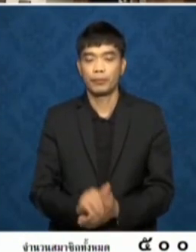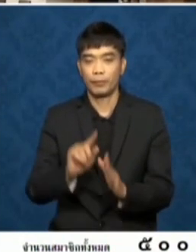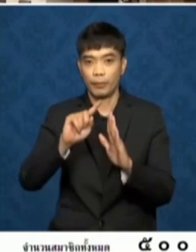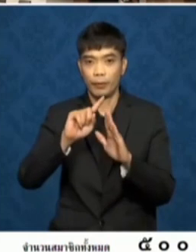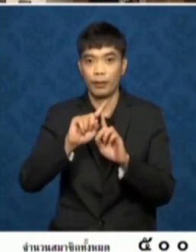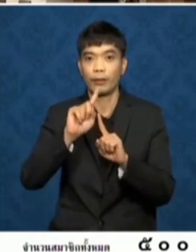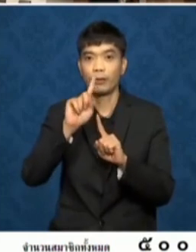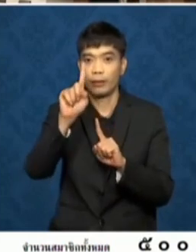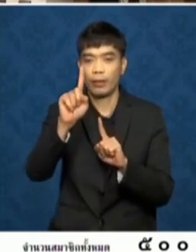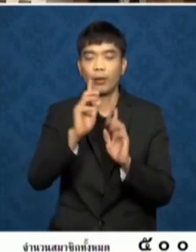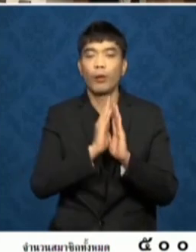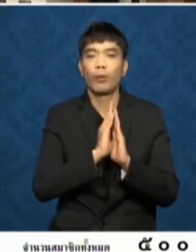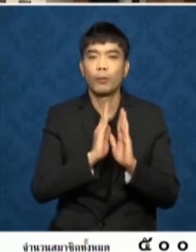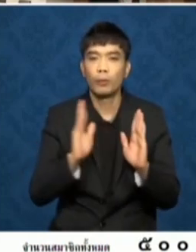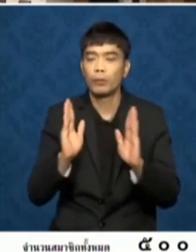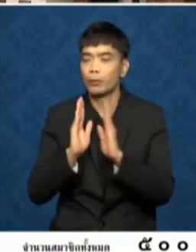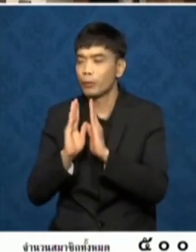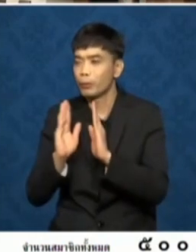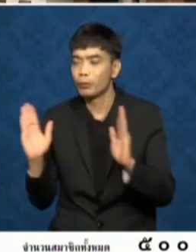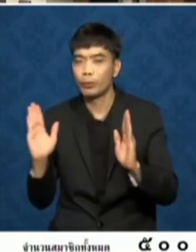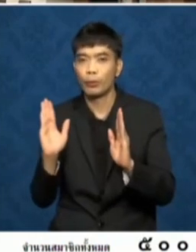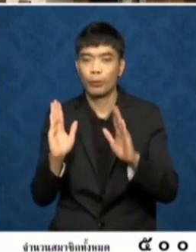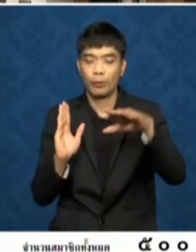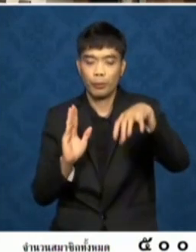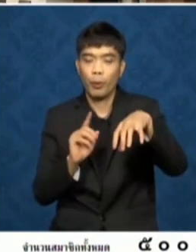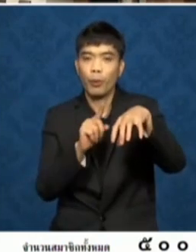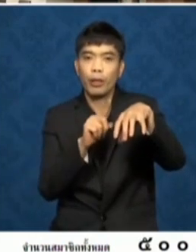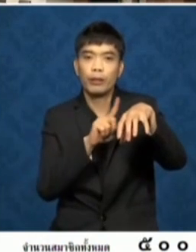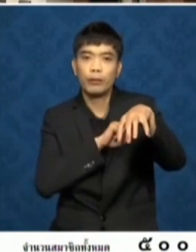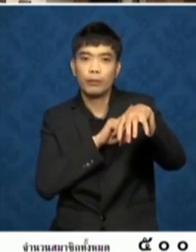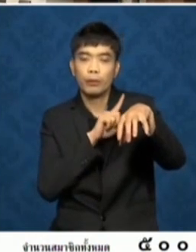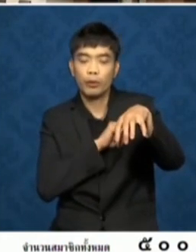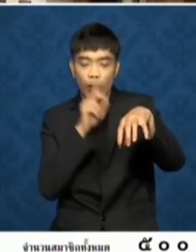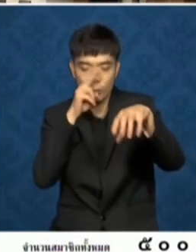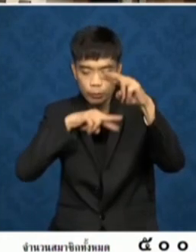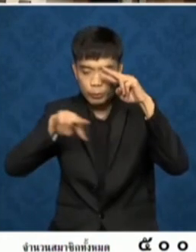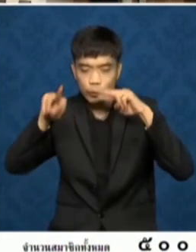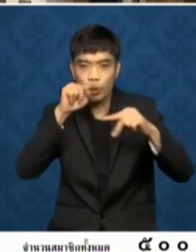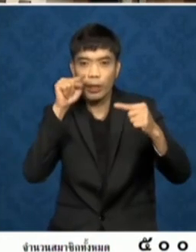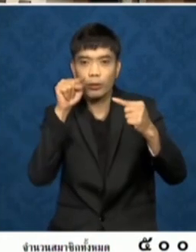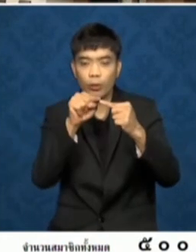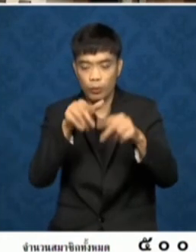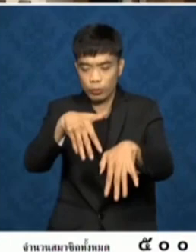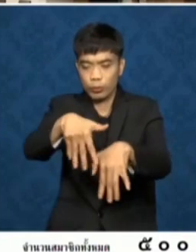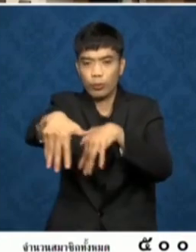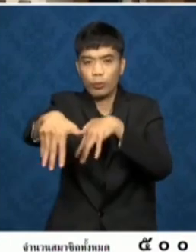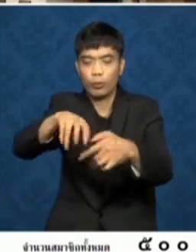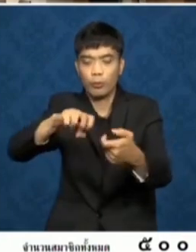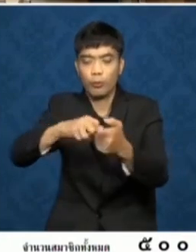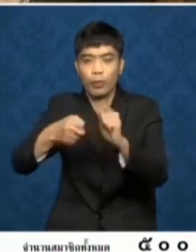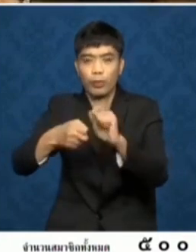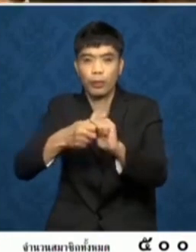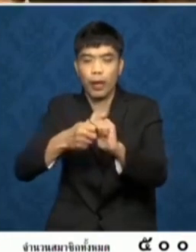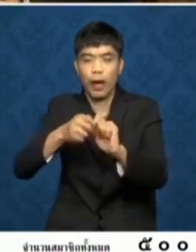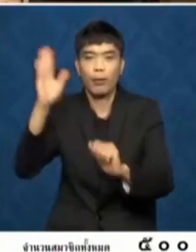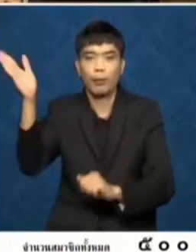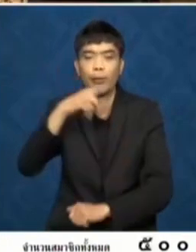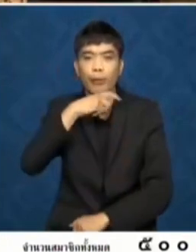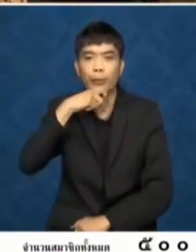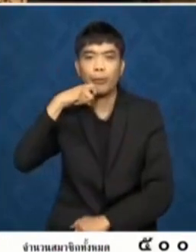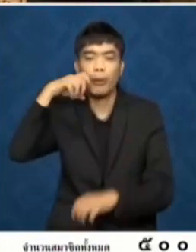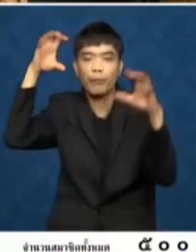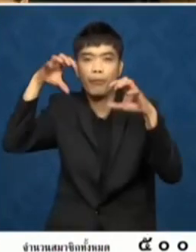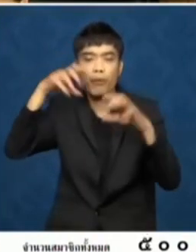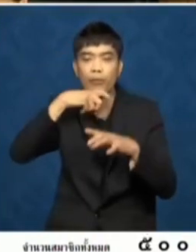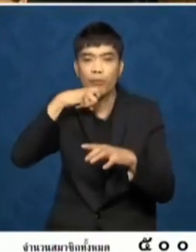1นะครับขอขอบพระคุณหน่วยงานที่ดูแลชาวบ้านในเกี่ยวกับปัญหาภัยแล้งนะครับขอขอบพระคุณท่านมีชัยปฏิยุทธนะครับผู้อำนวย